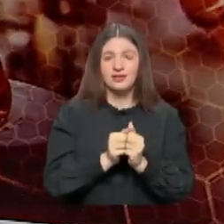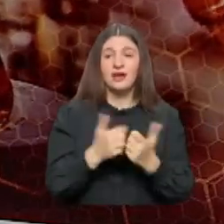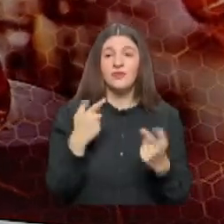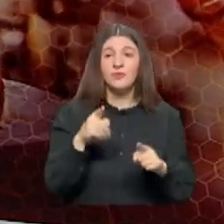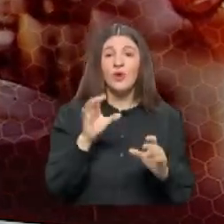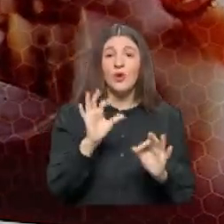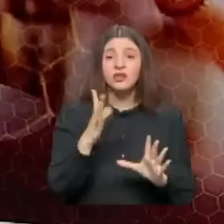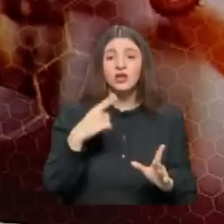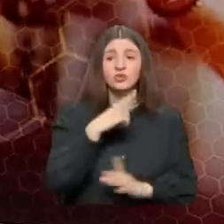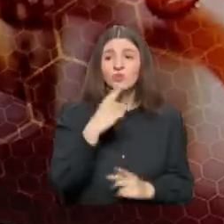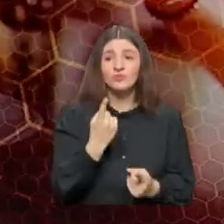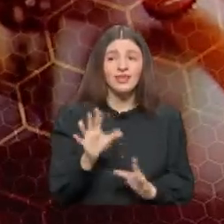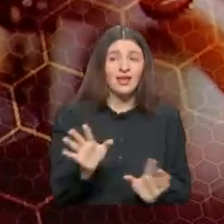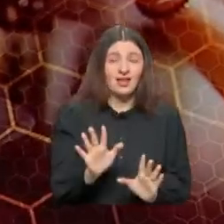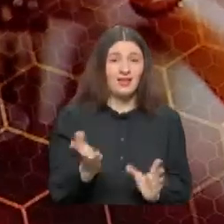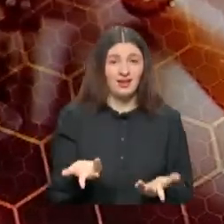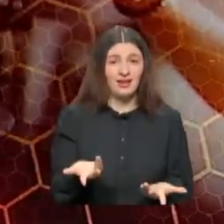Ve bu o kadar zor bir şey değildir.